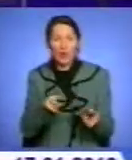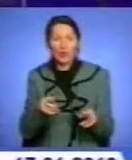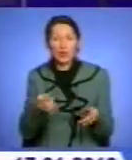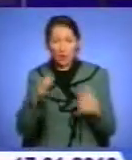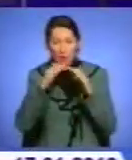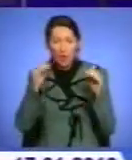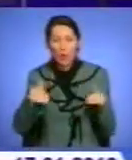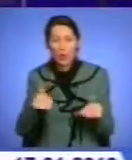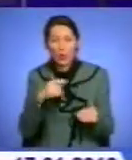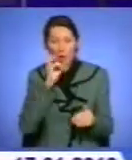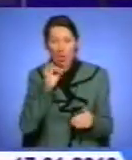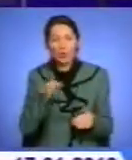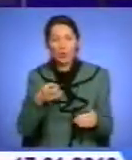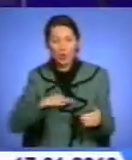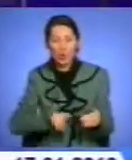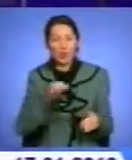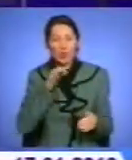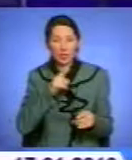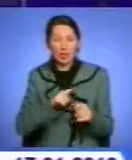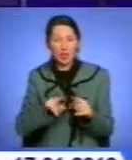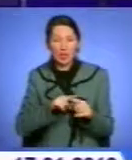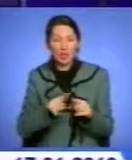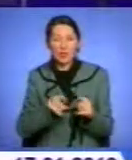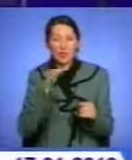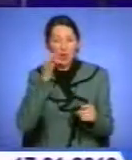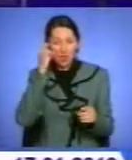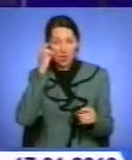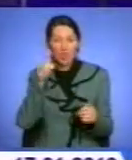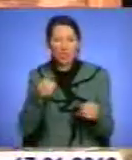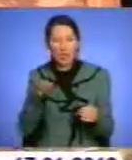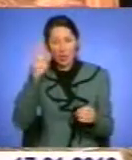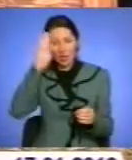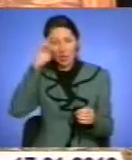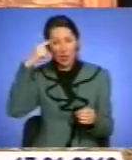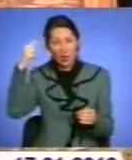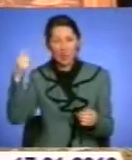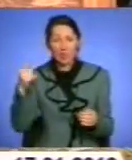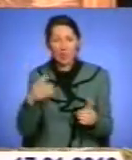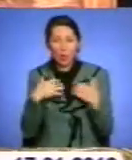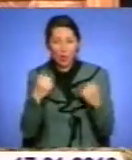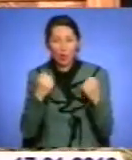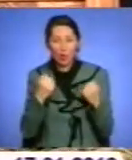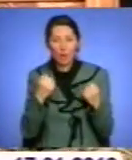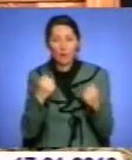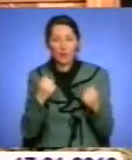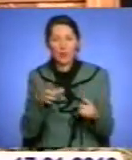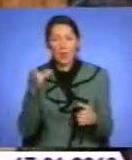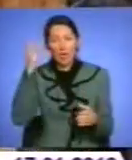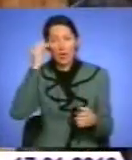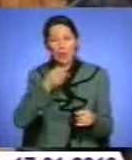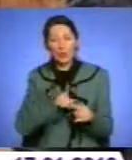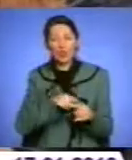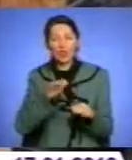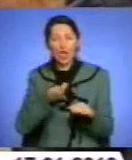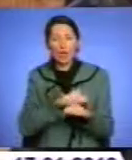новонароджені цілком здорові. Зараз їм потрібне сухе і тепле місце. Ми вважаємо, що це добрий знак, це Боже благословення, значить,